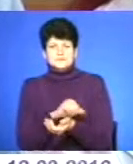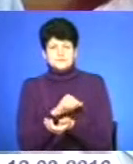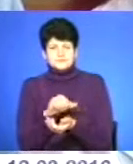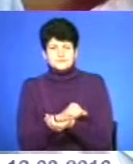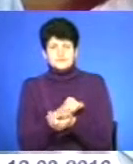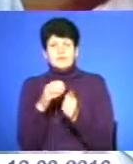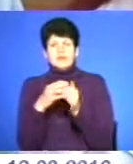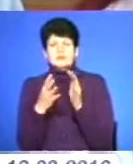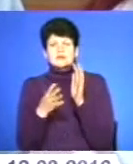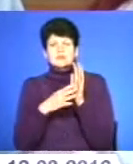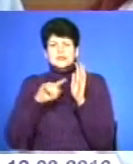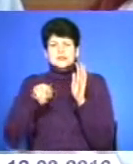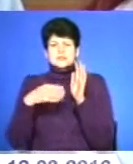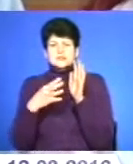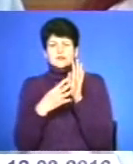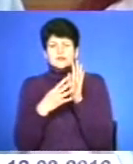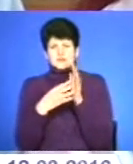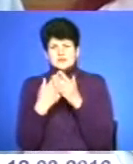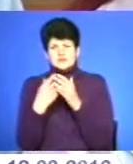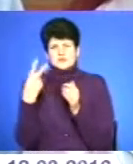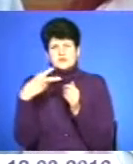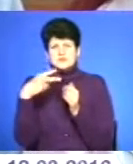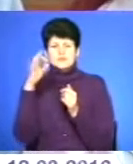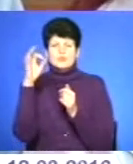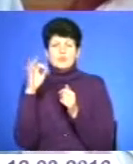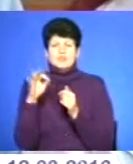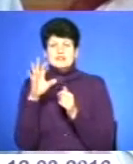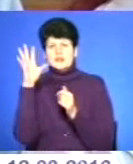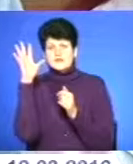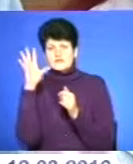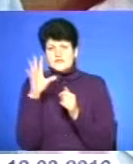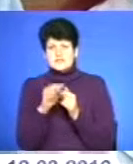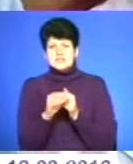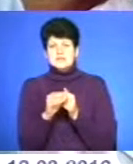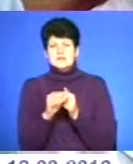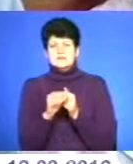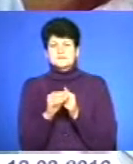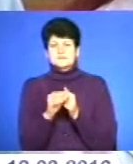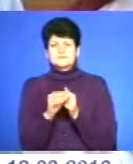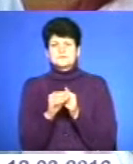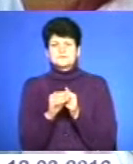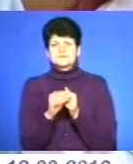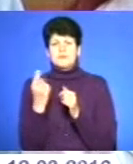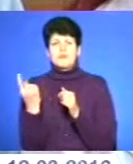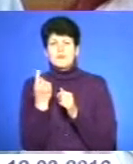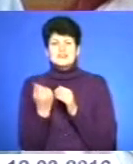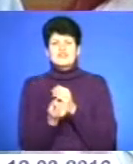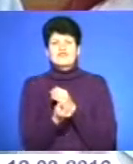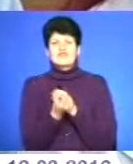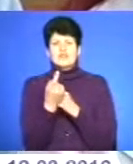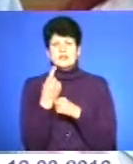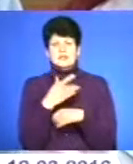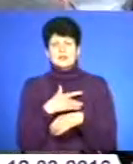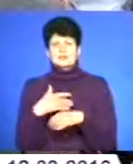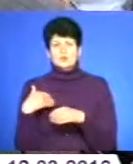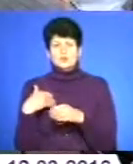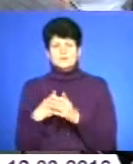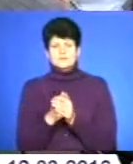наркотиків 19,9%, майже 20% від всіх вперше виявлених на